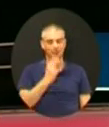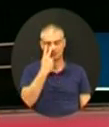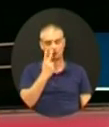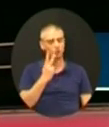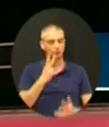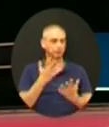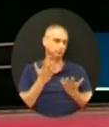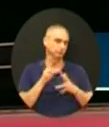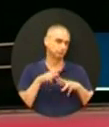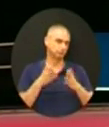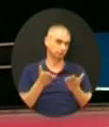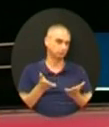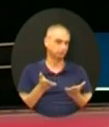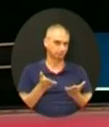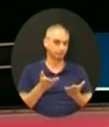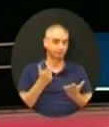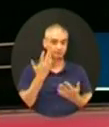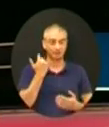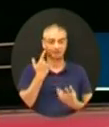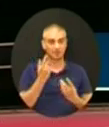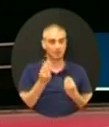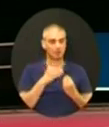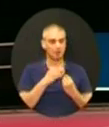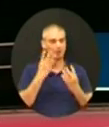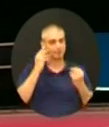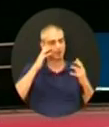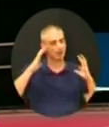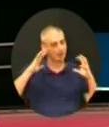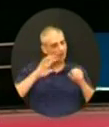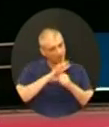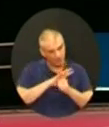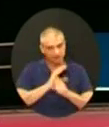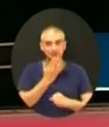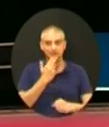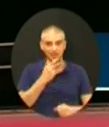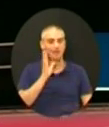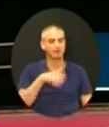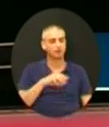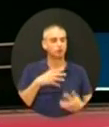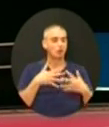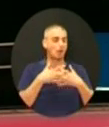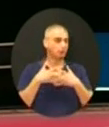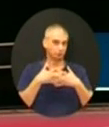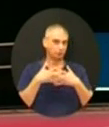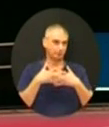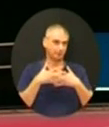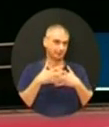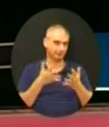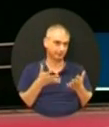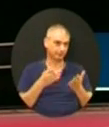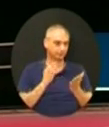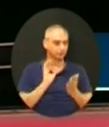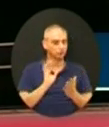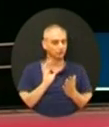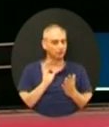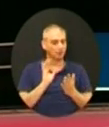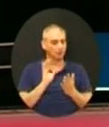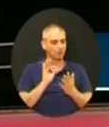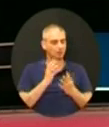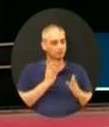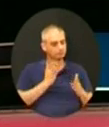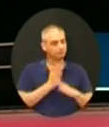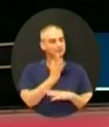התמונה הזאת, והיה גם הרבה לחץ גם של ישראל וגם של ארצות הברית במובן הזה בשביל לפרוץ